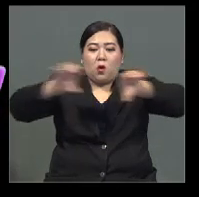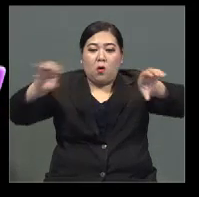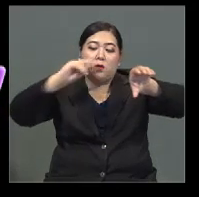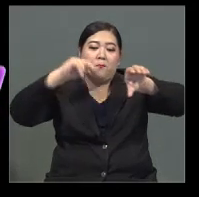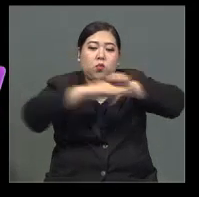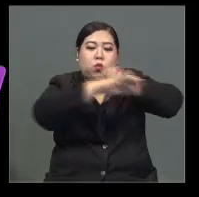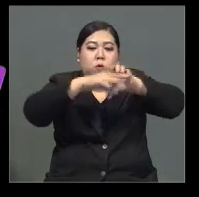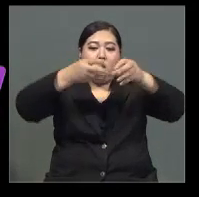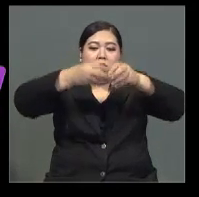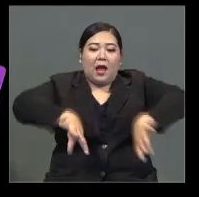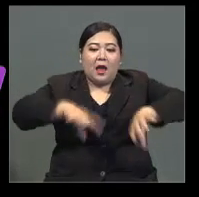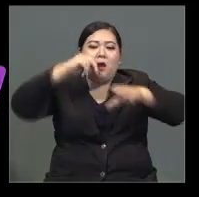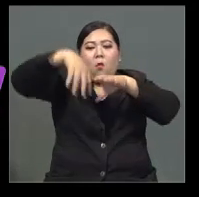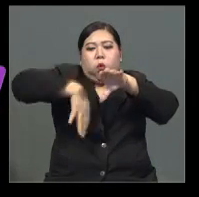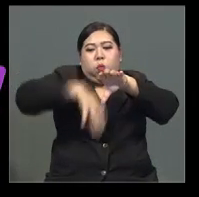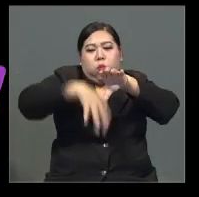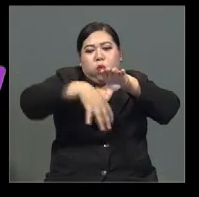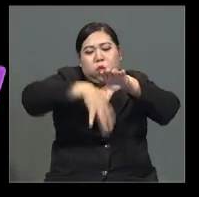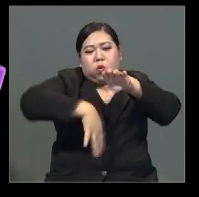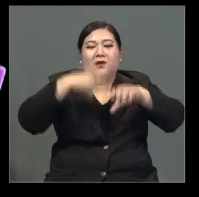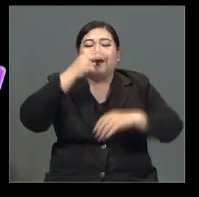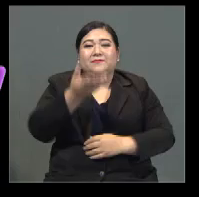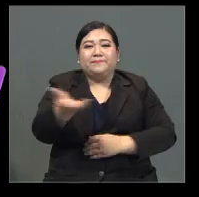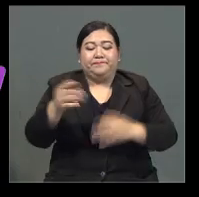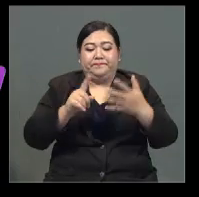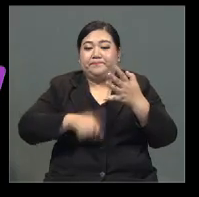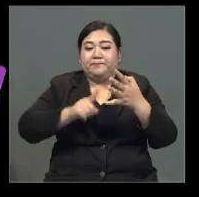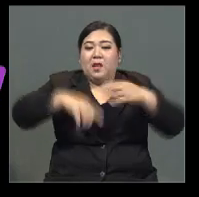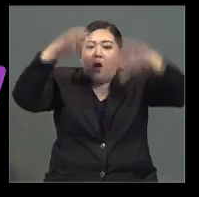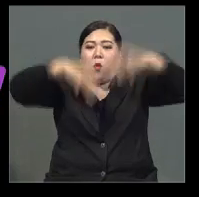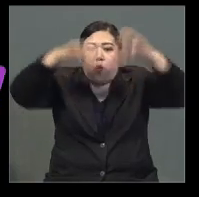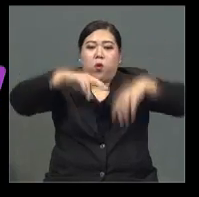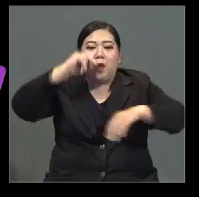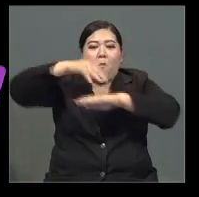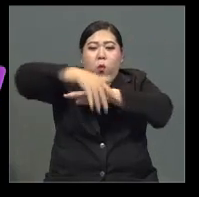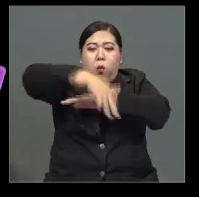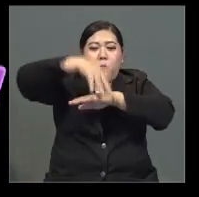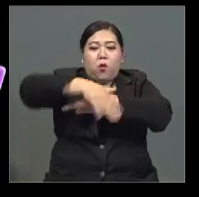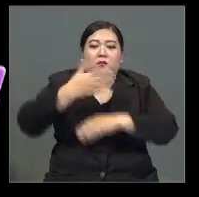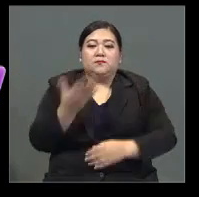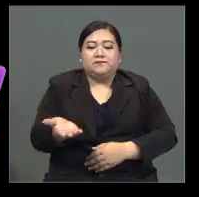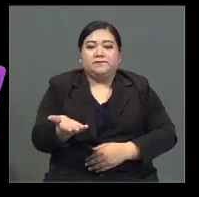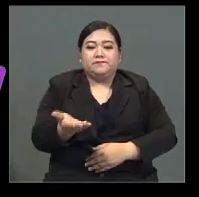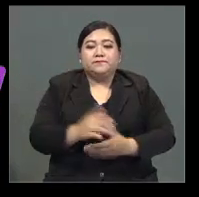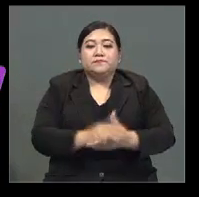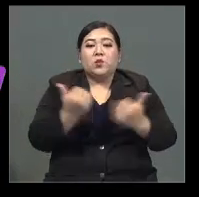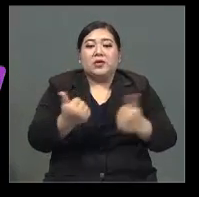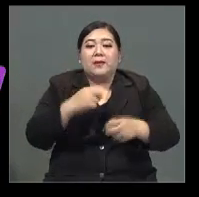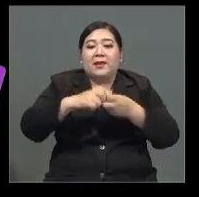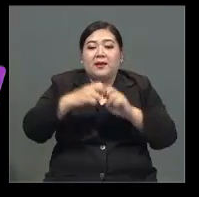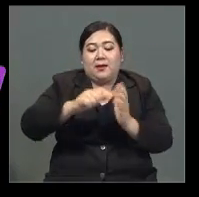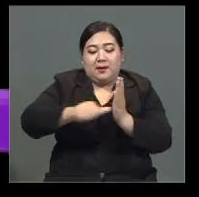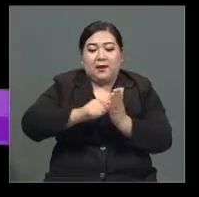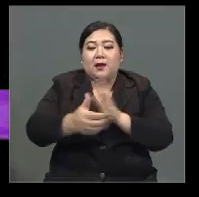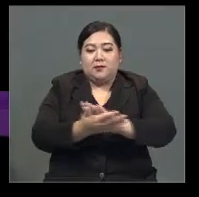เจ้าหน้าที่อยู่นะครับจึงทำให้น้ำนั้นรั่วลงมาตามที่ท่านชมเห็นในคลิปในภาพเนี่ยแหละครับแต่ขณะนี้ได้ทำการแก้